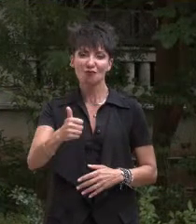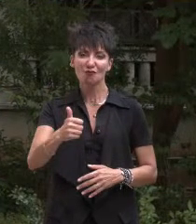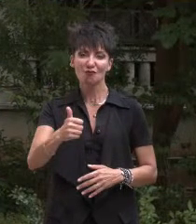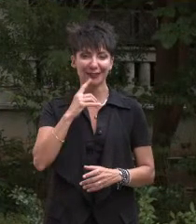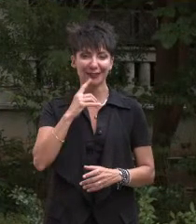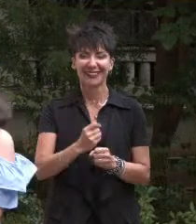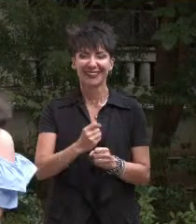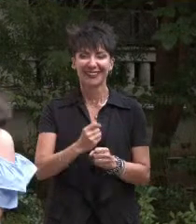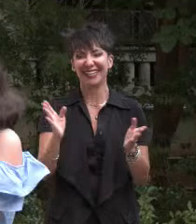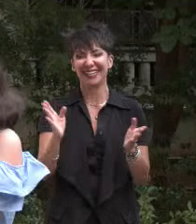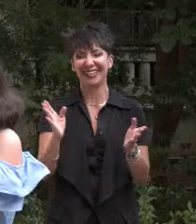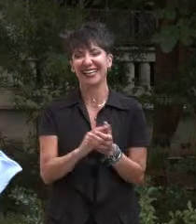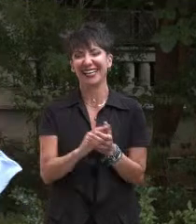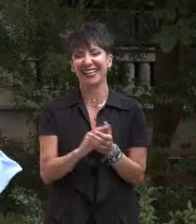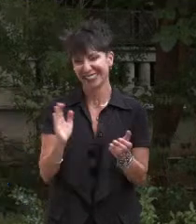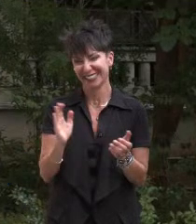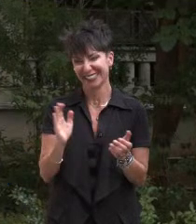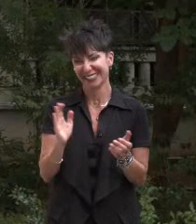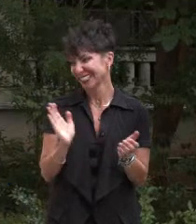πέρα.